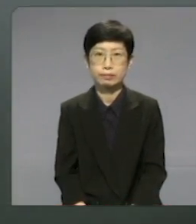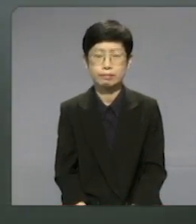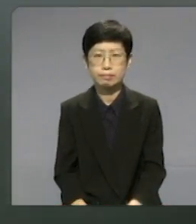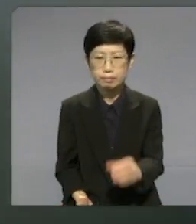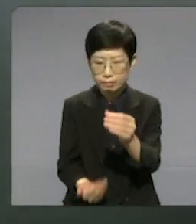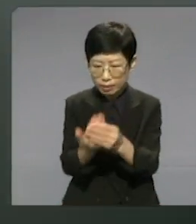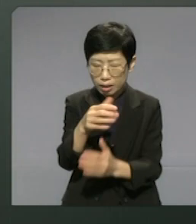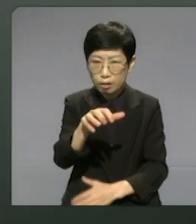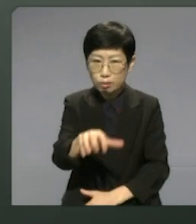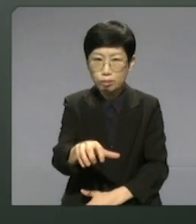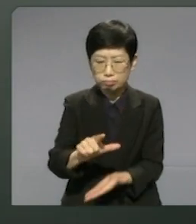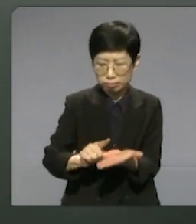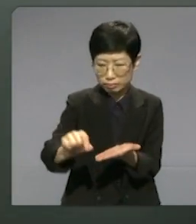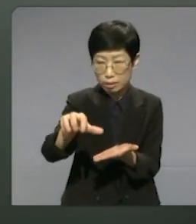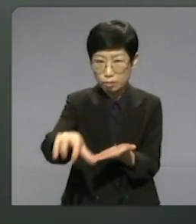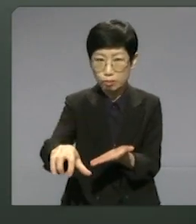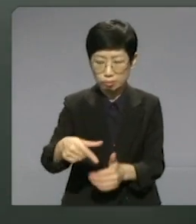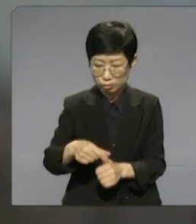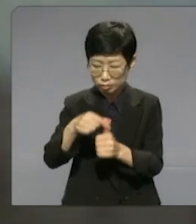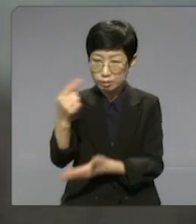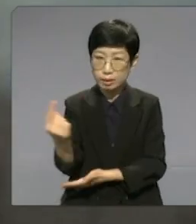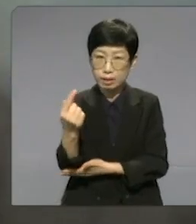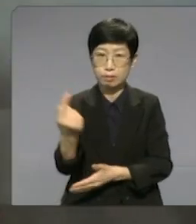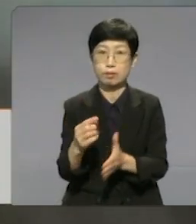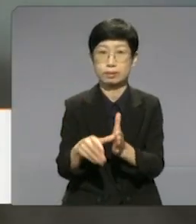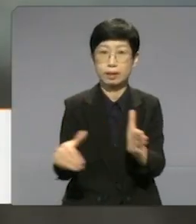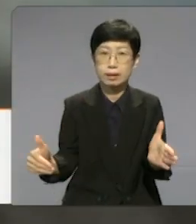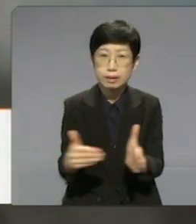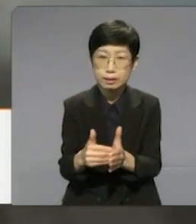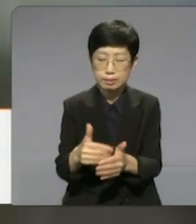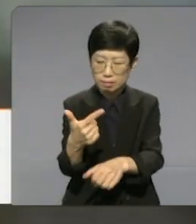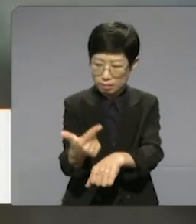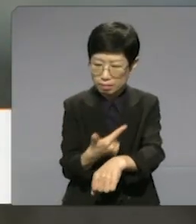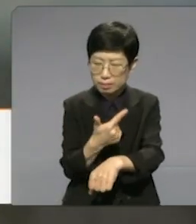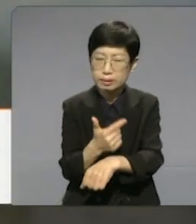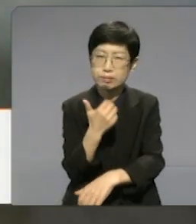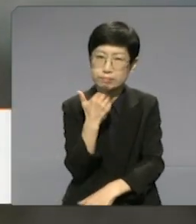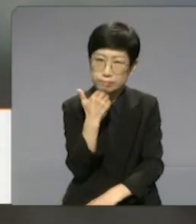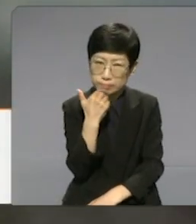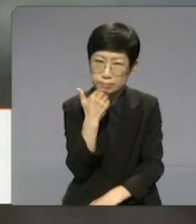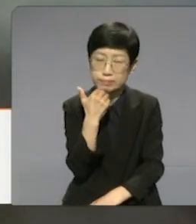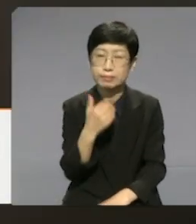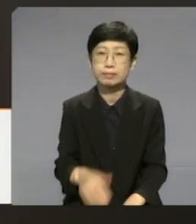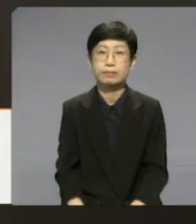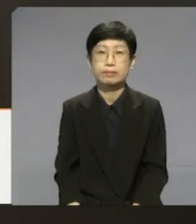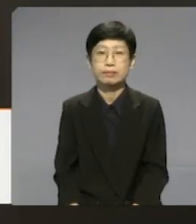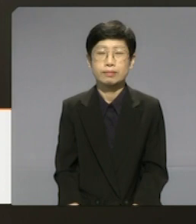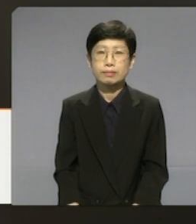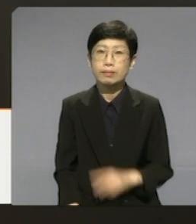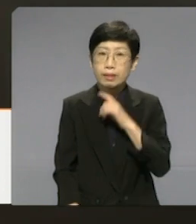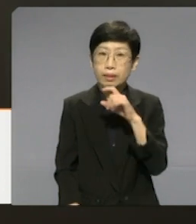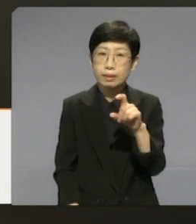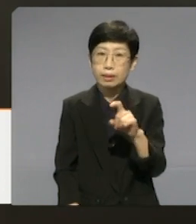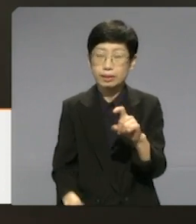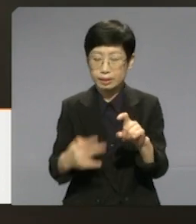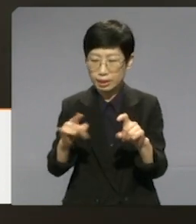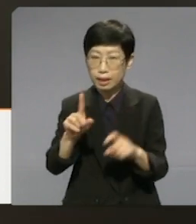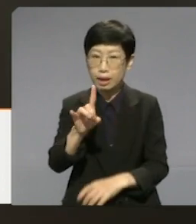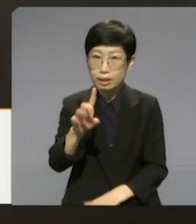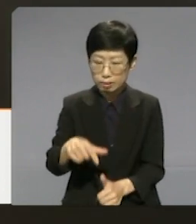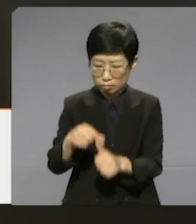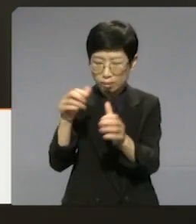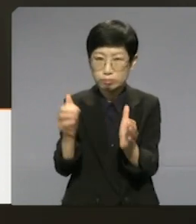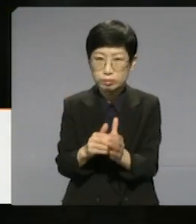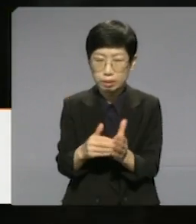사고 지점은 외진 곳이어서 구조 헬기가 올 때까지 무려 6시간이 흘렀습니다. 먼저 10대 한 명을 구조했지만 곧